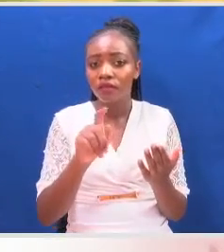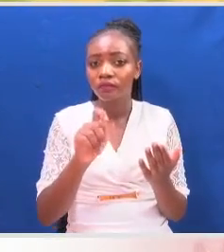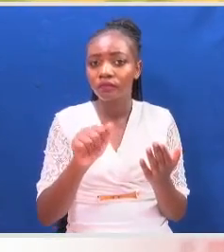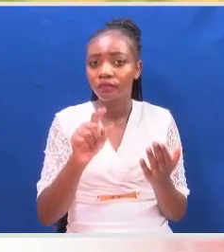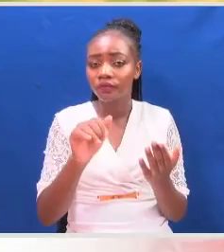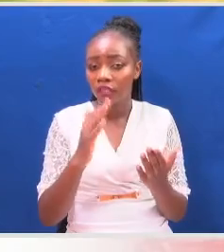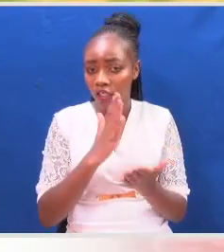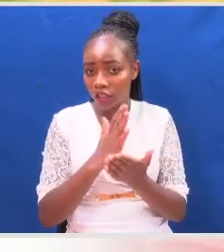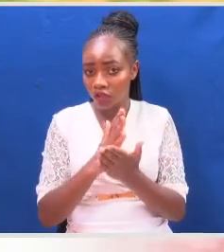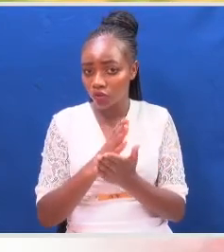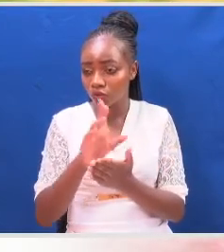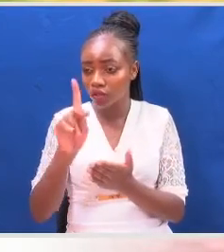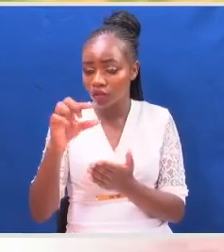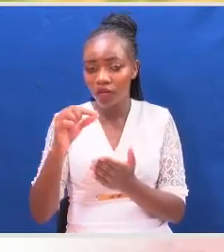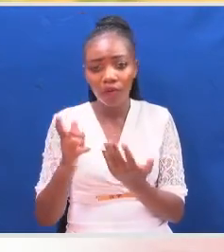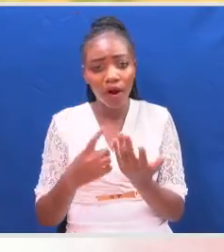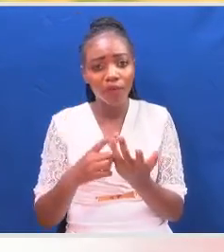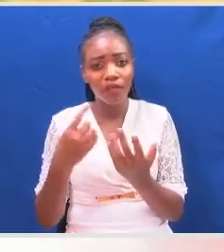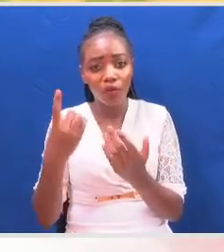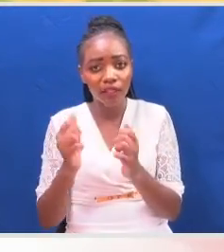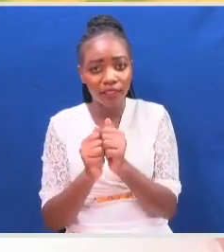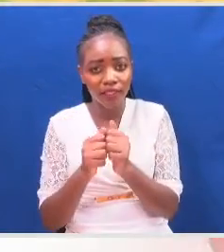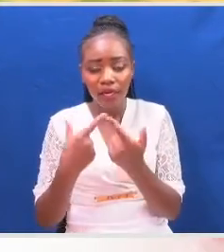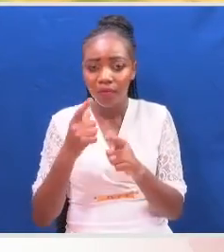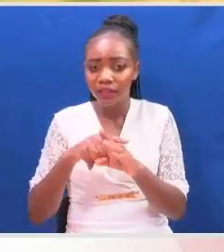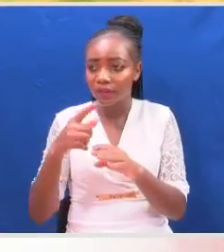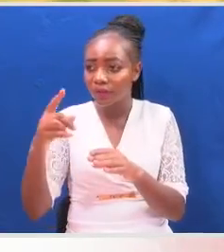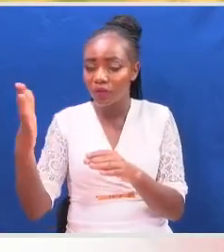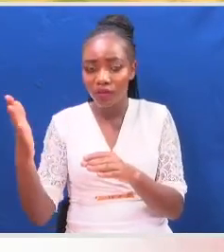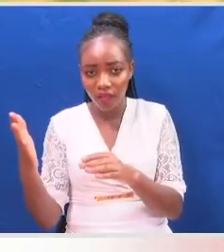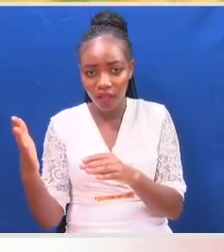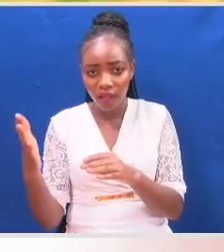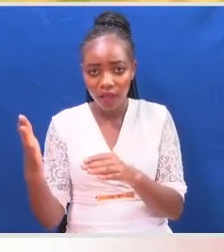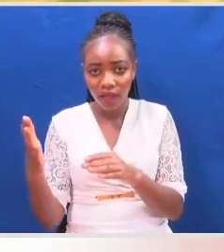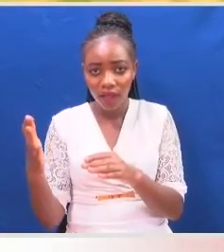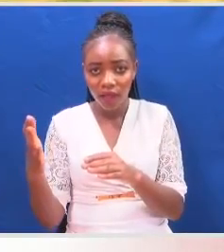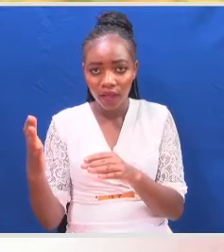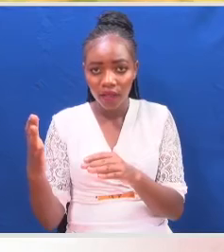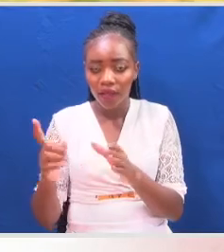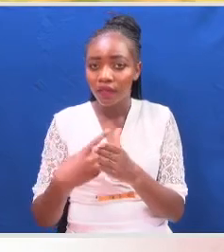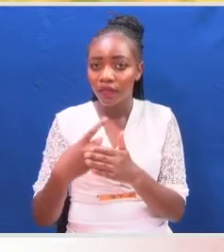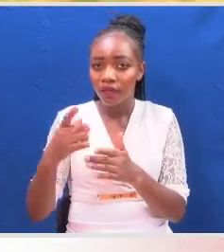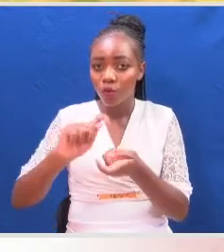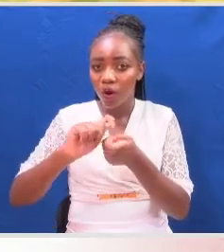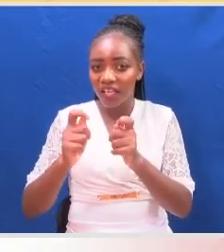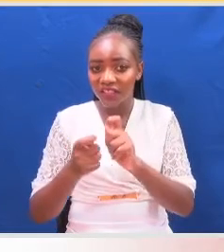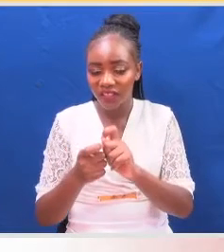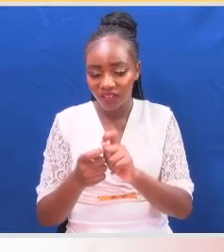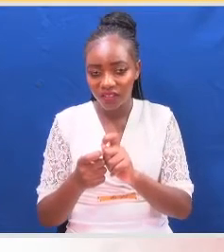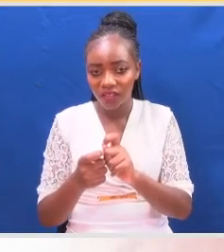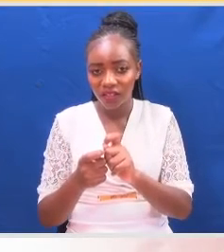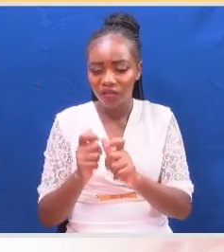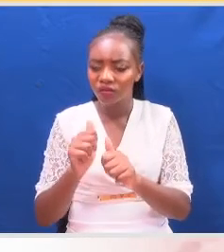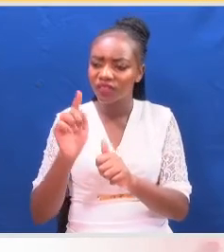110. Lakini wakifika huko barabarani ile viazi ikiwa imeshona hapa vizuri wanaenda wanaitoa.